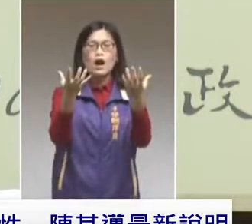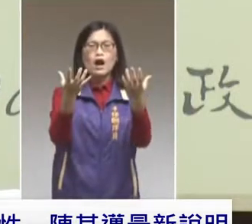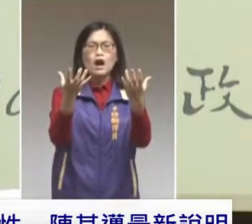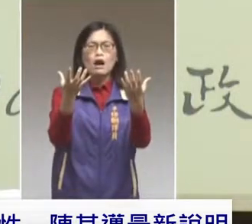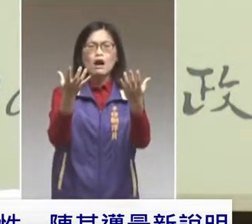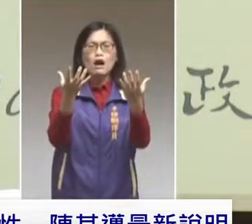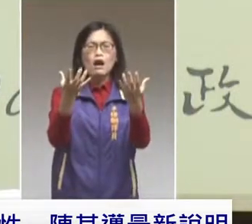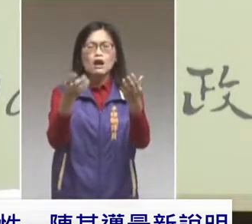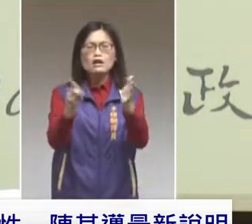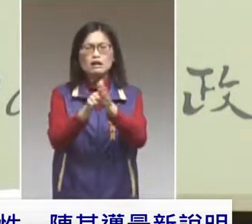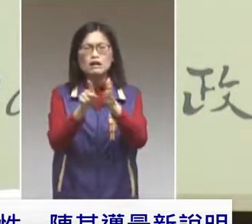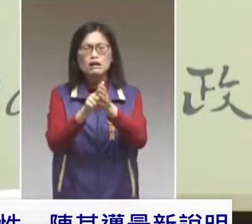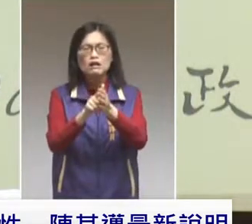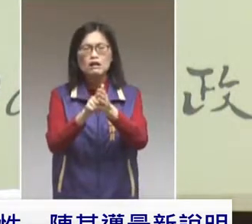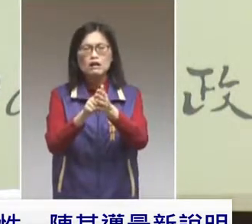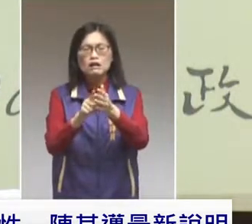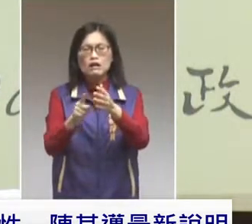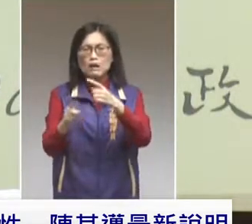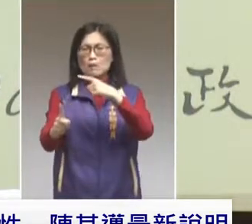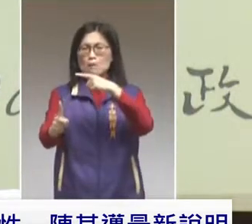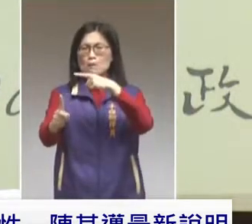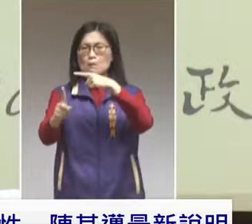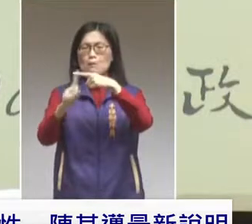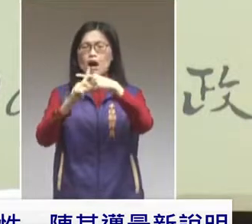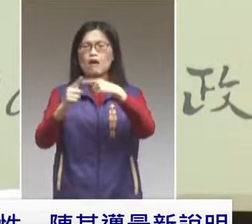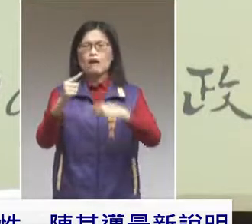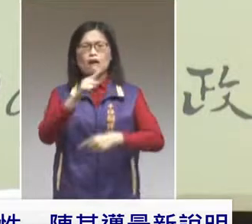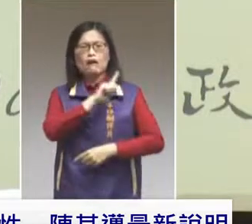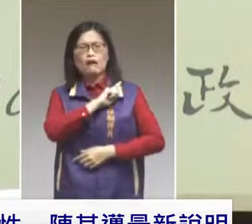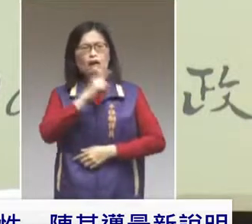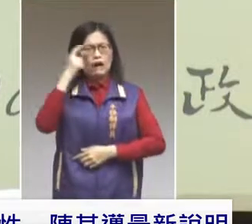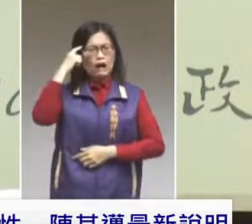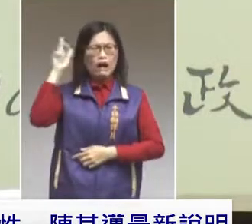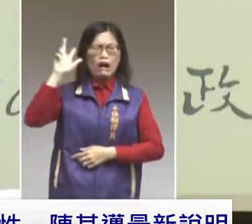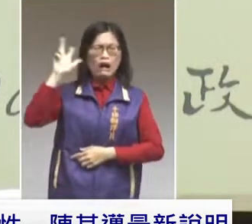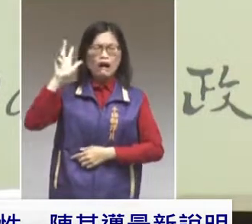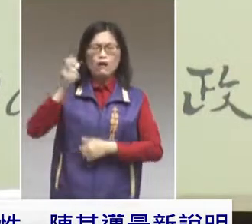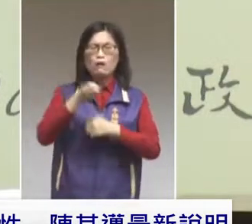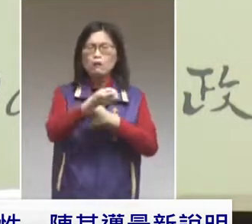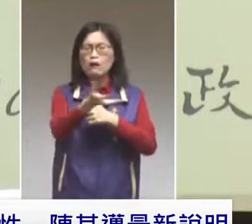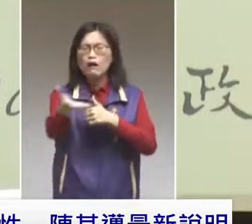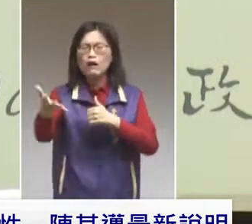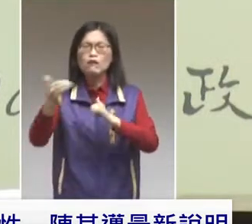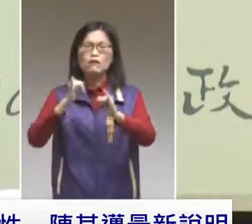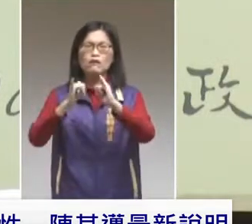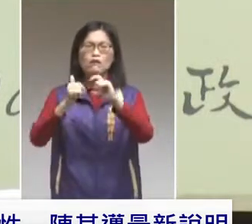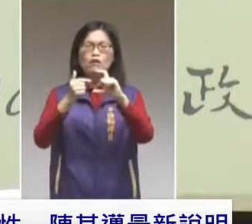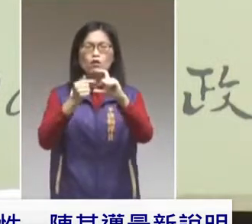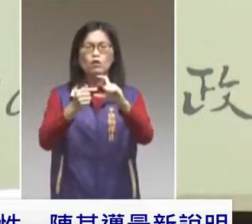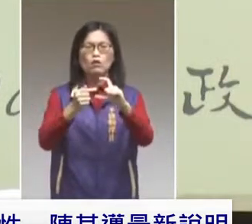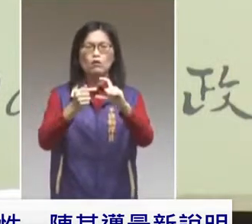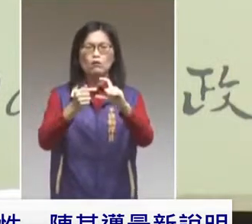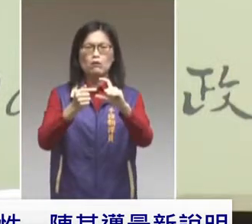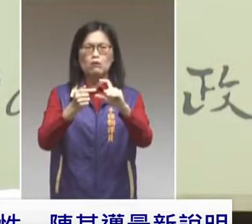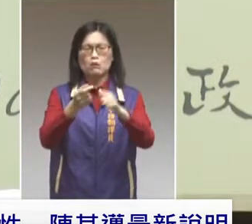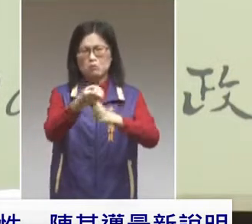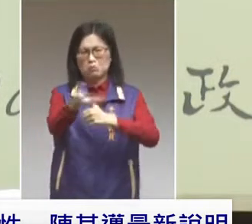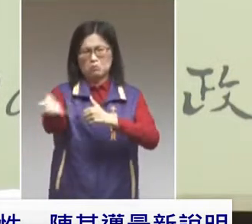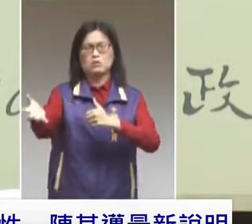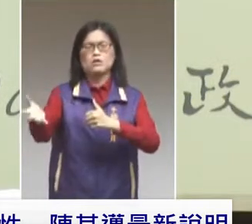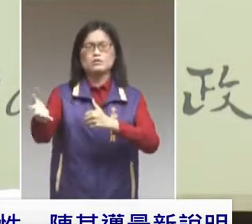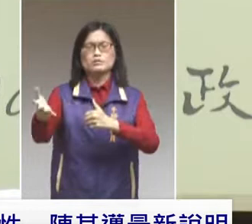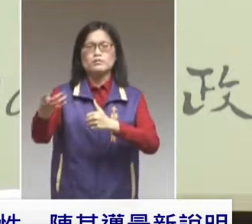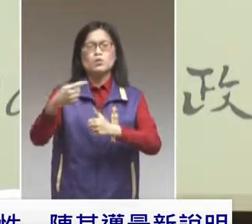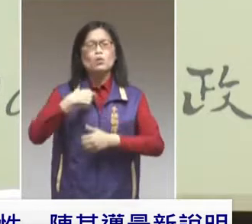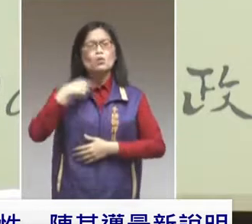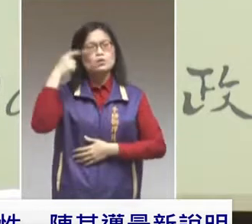道说自己其实已经确诊，好，而造成这个在社区的感染。好，那所以